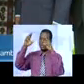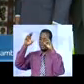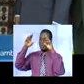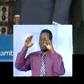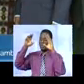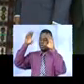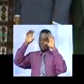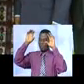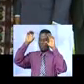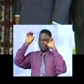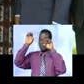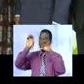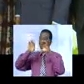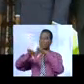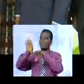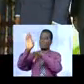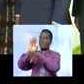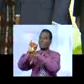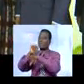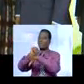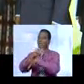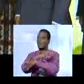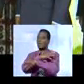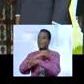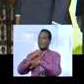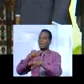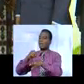d'Ivoire et d'avoir